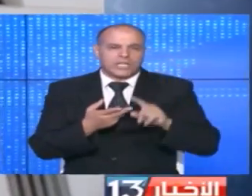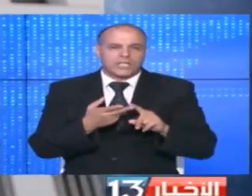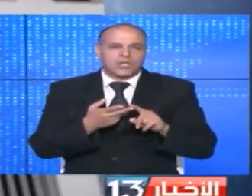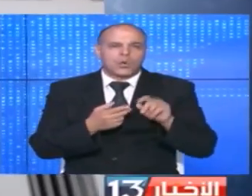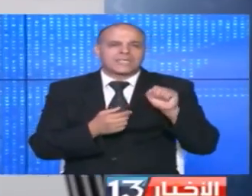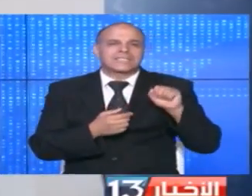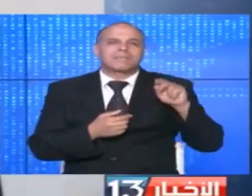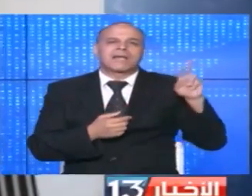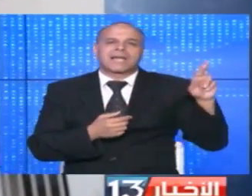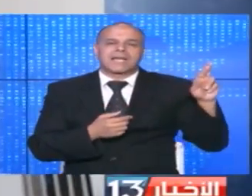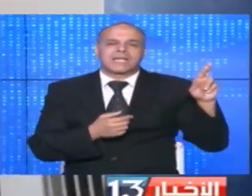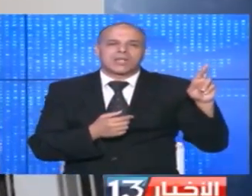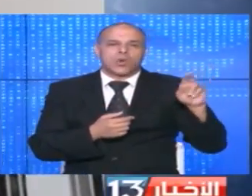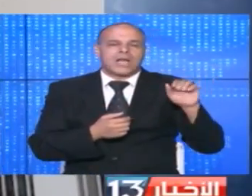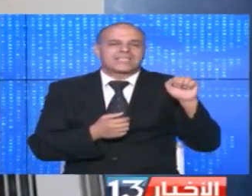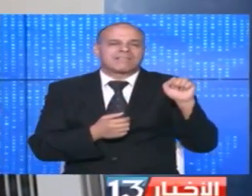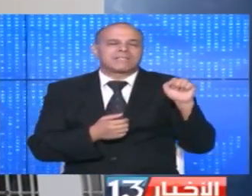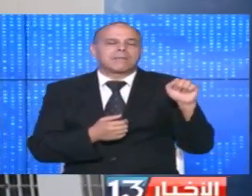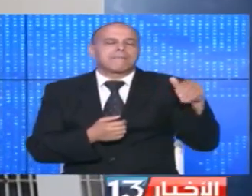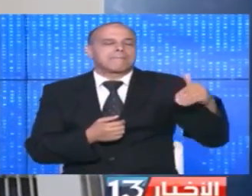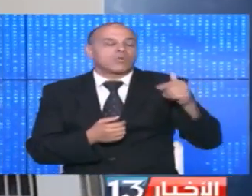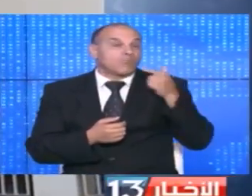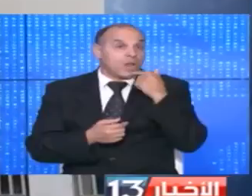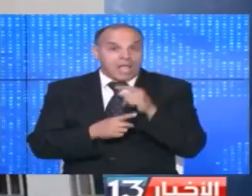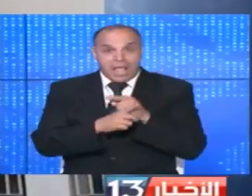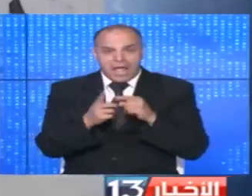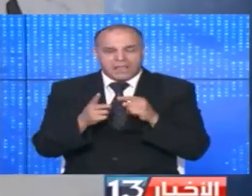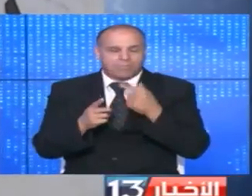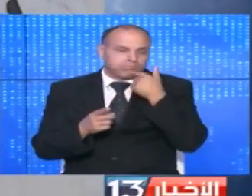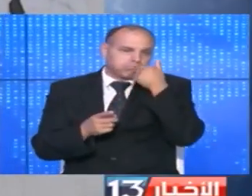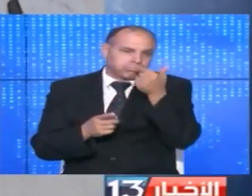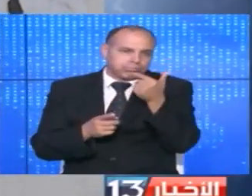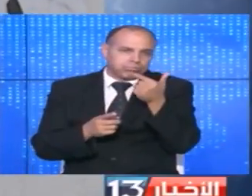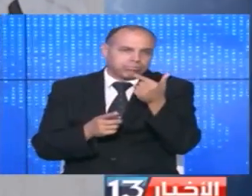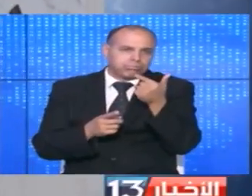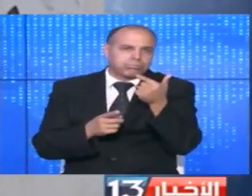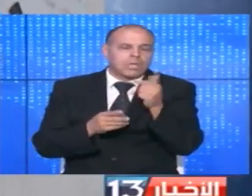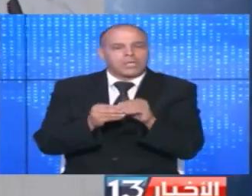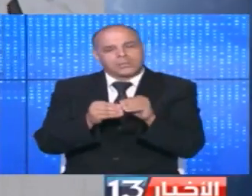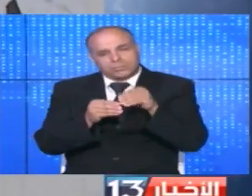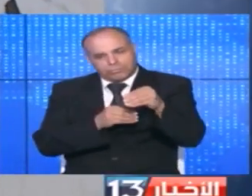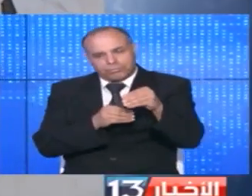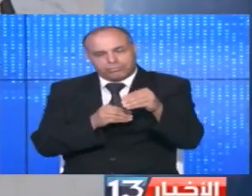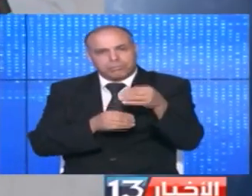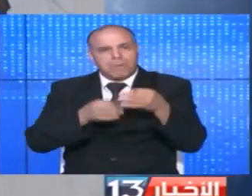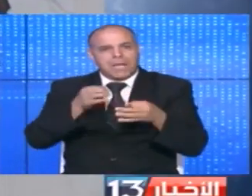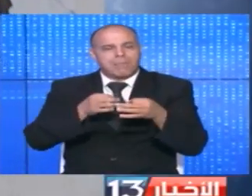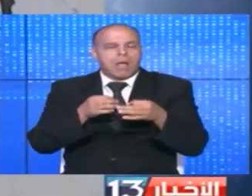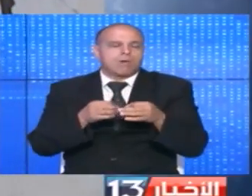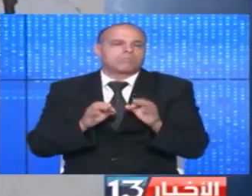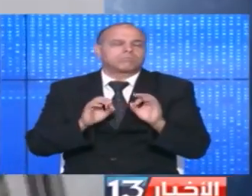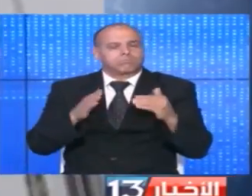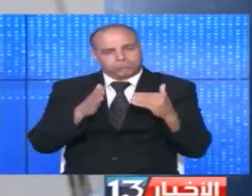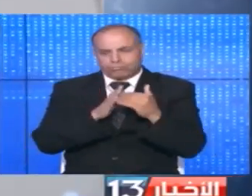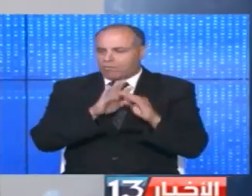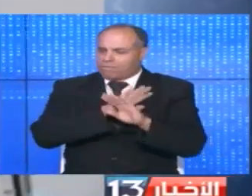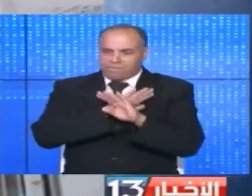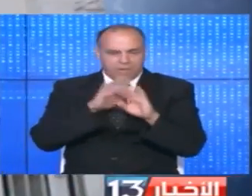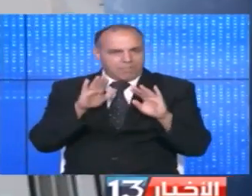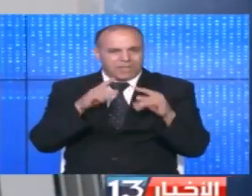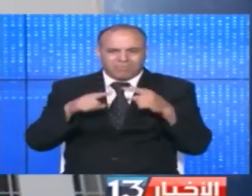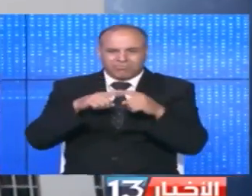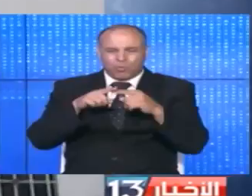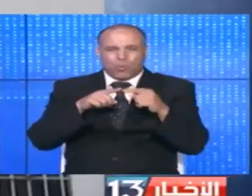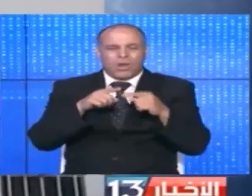سليم الرياحي و سيف الدين مخلوف ويذكر ان هذا الطور الاستئنافي هو الطور القضائي النهائي بخصوص نزاع